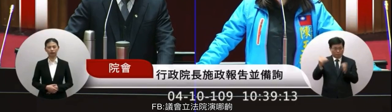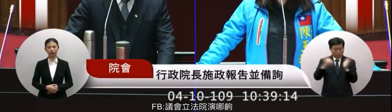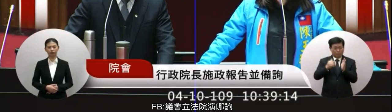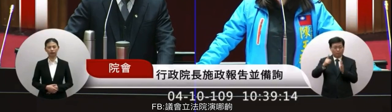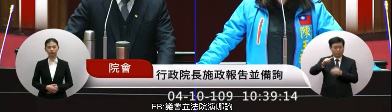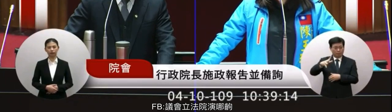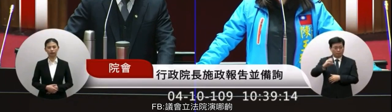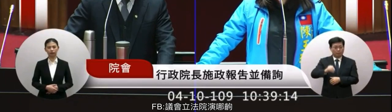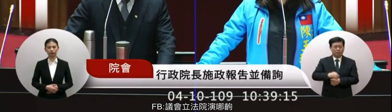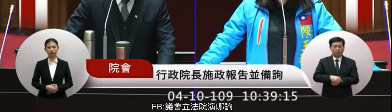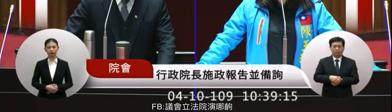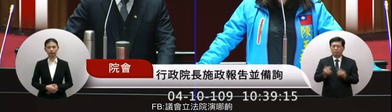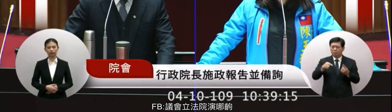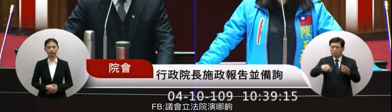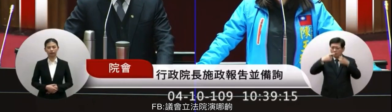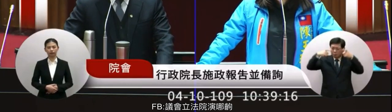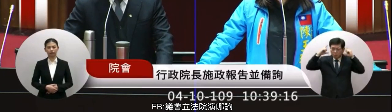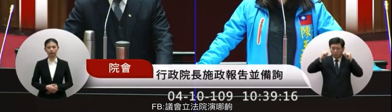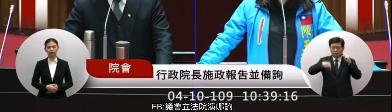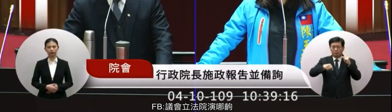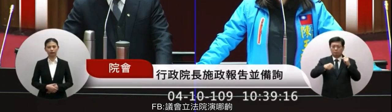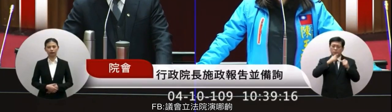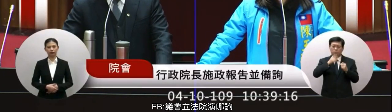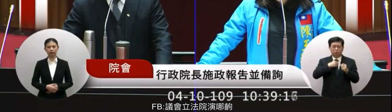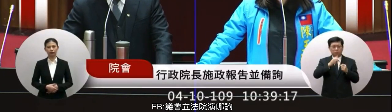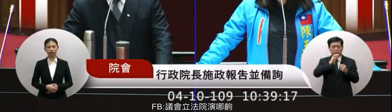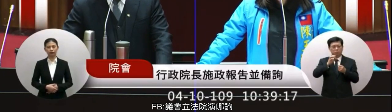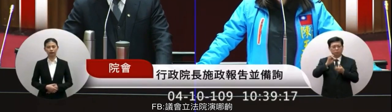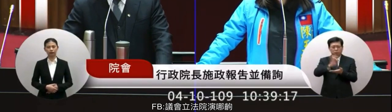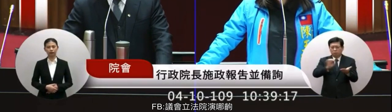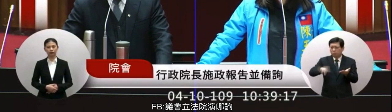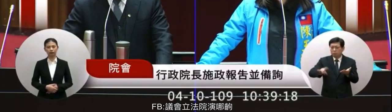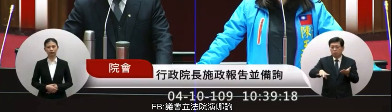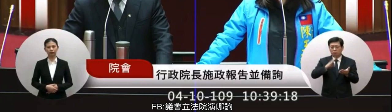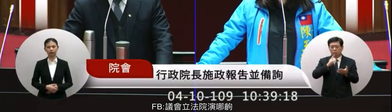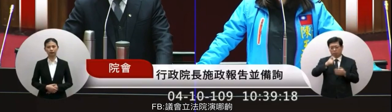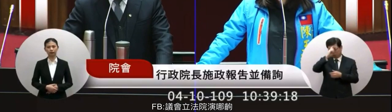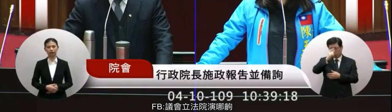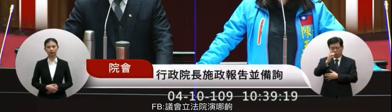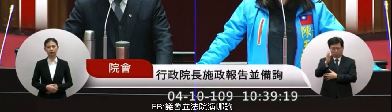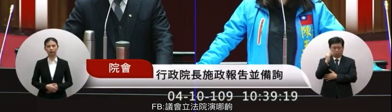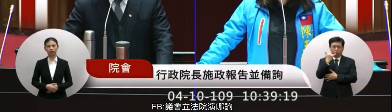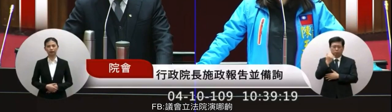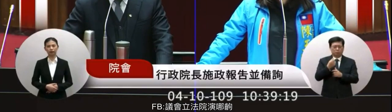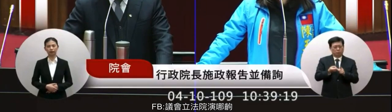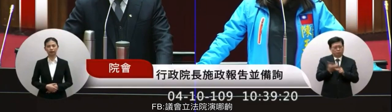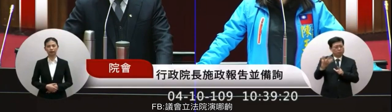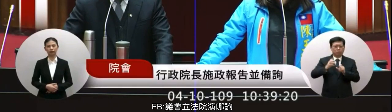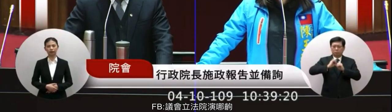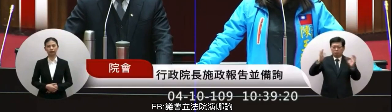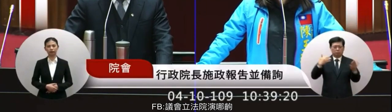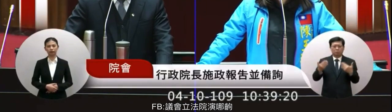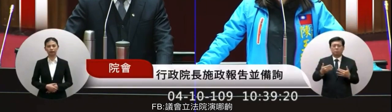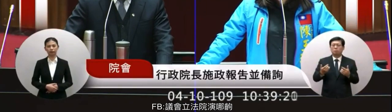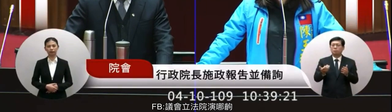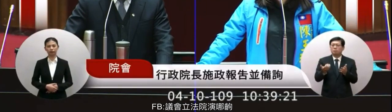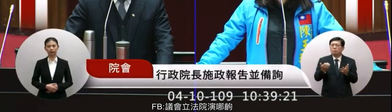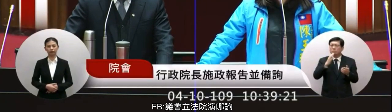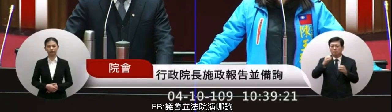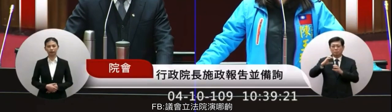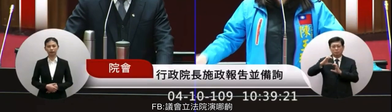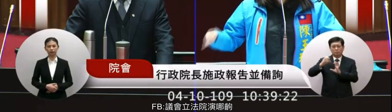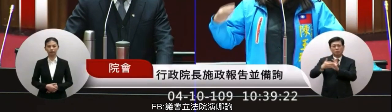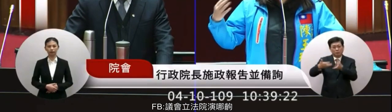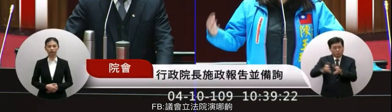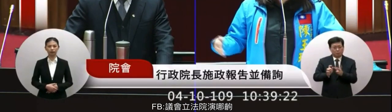近1500万片，那这个口罩的这个流向，希望政府可以公开透明，好，您刚也说嘛，哈，不管国防